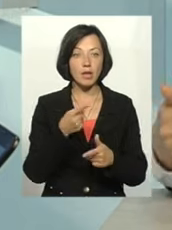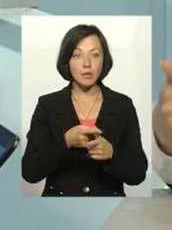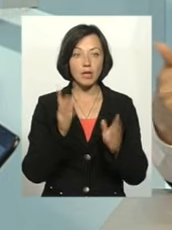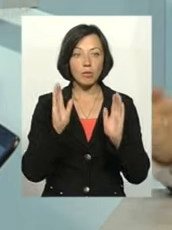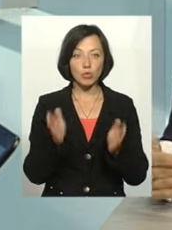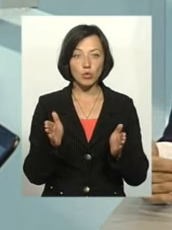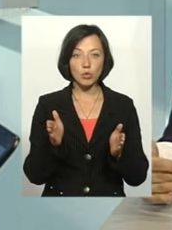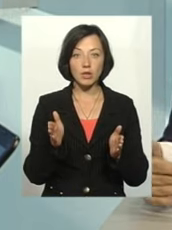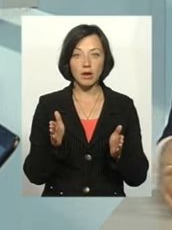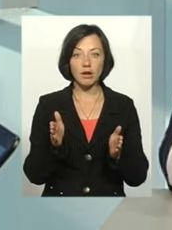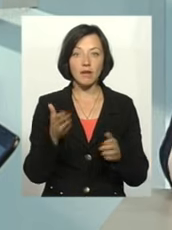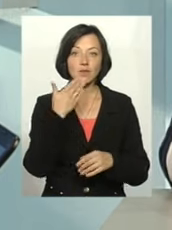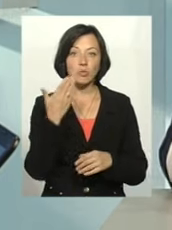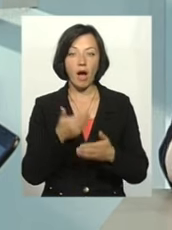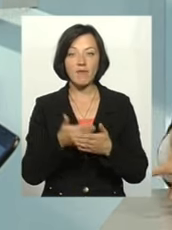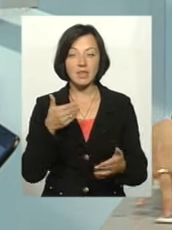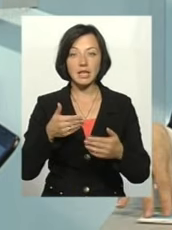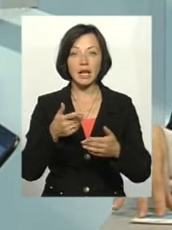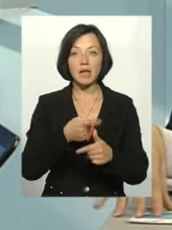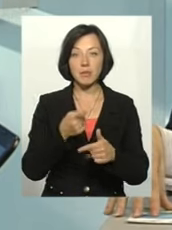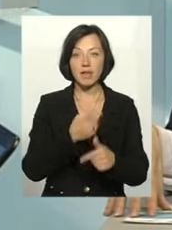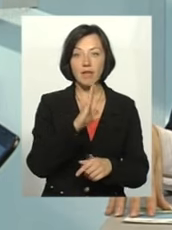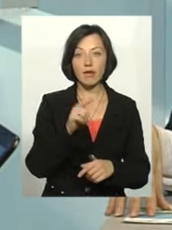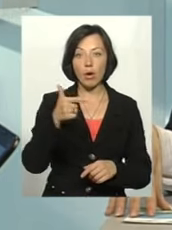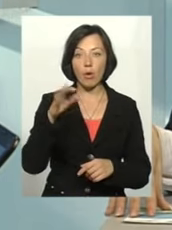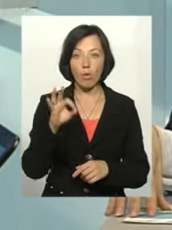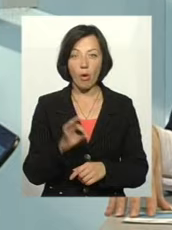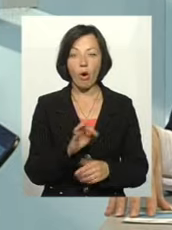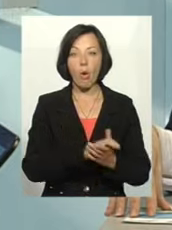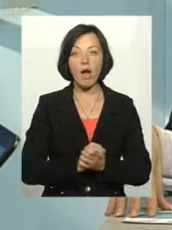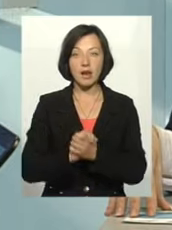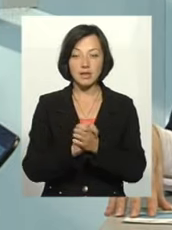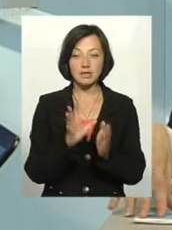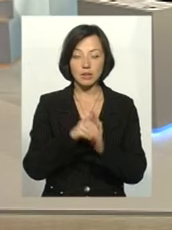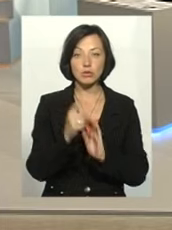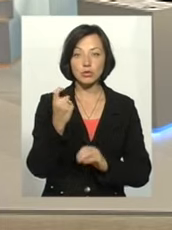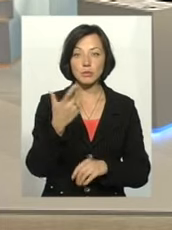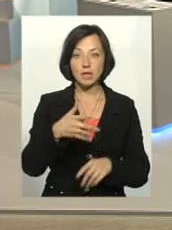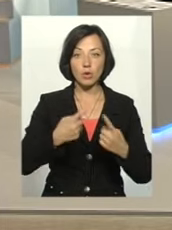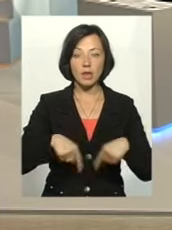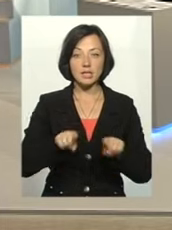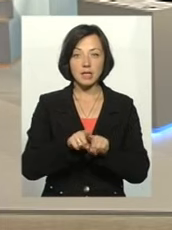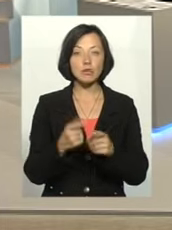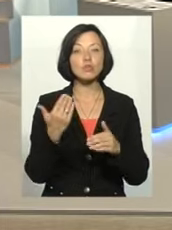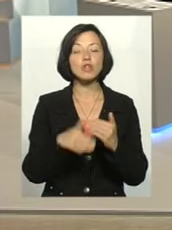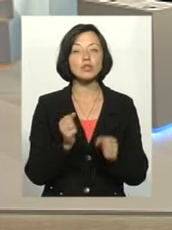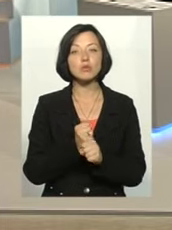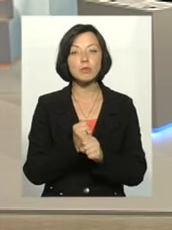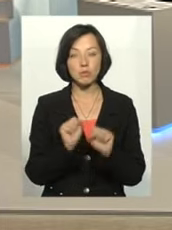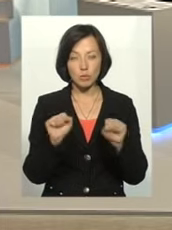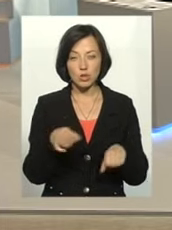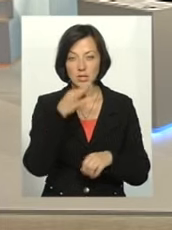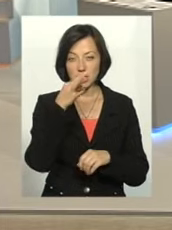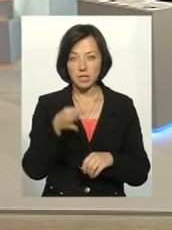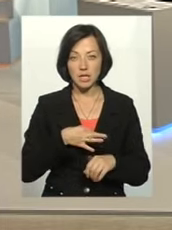будуть виступати вже, а від імені ВГО коаліції, яка понад 150 організацій, яка має... Скільки вже зроблено? Можете